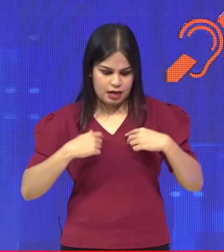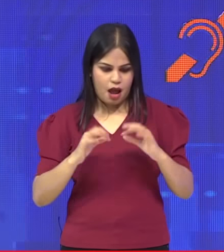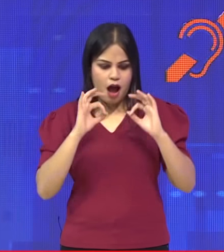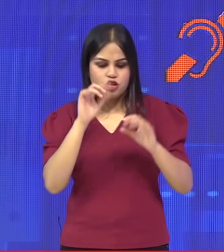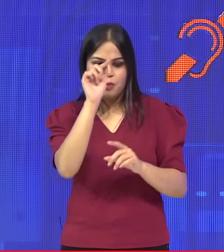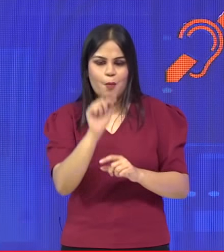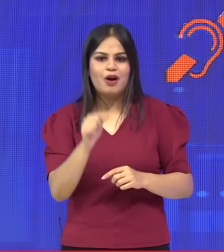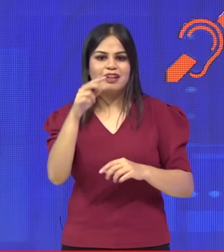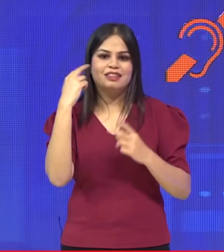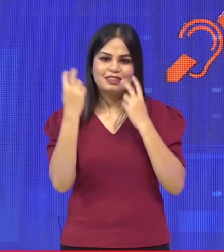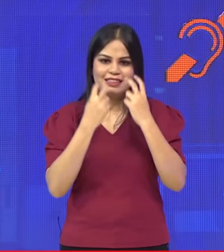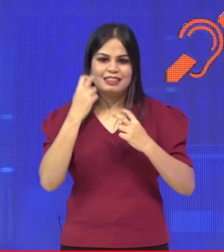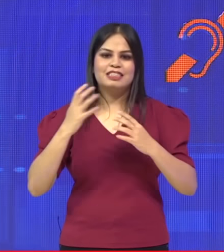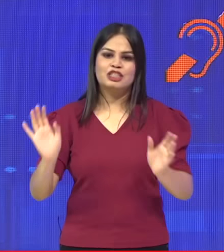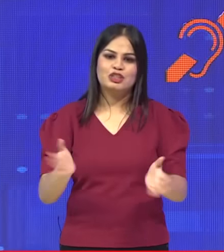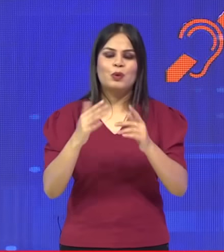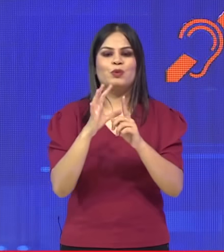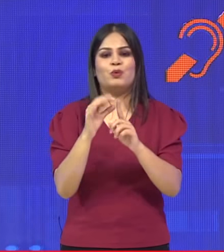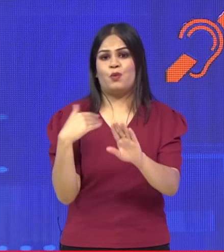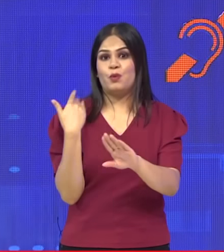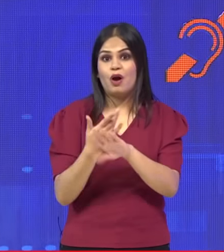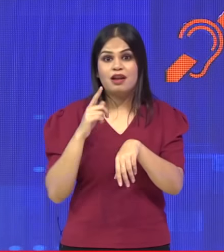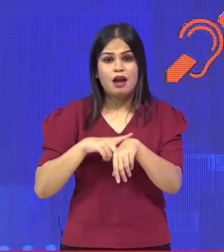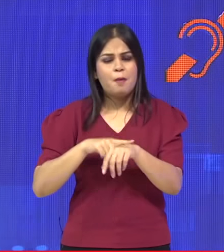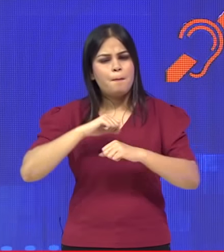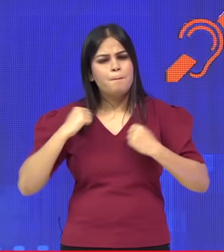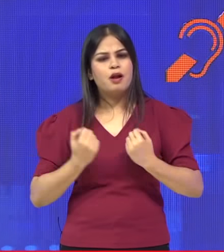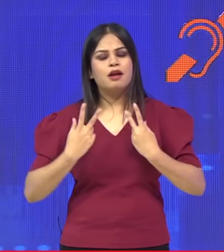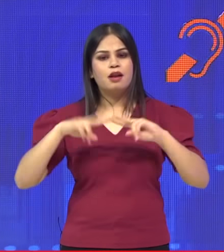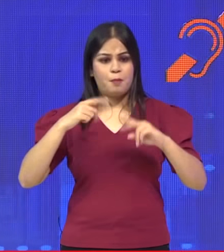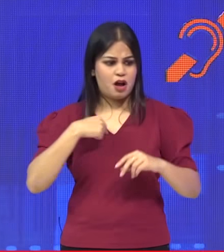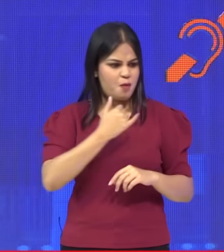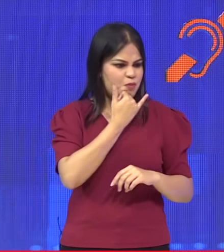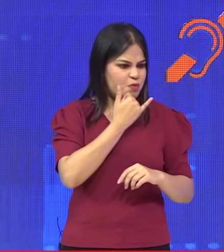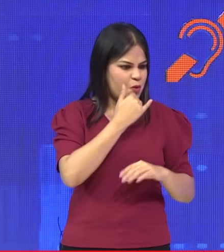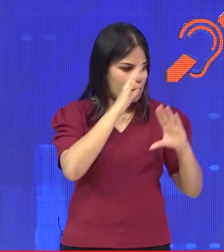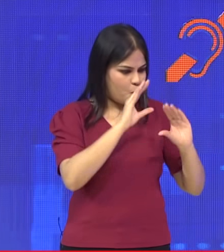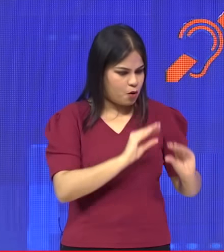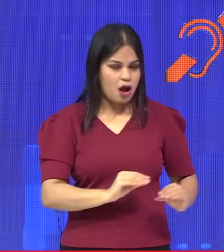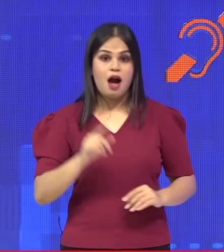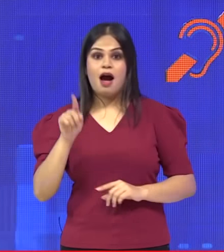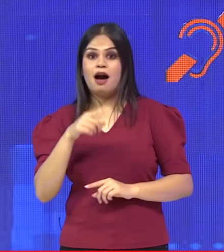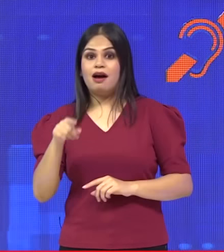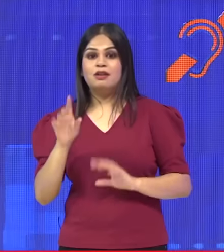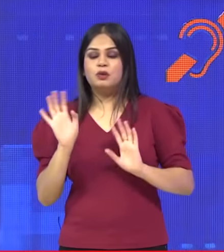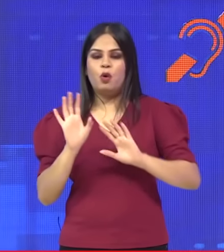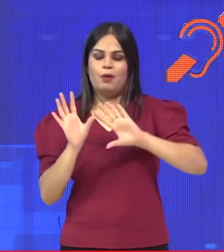बिन ट्रिंग पर डी लांगेस्ट टाइम हर एक गलत चीज कम करो हर एक अच्छी चीज को